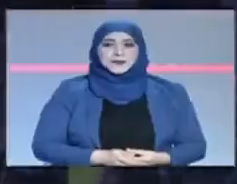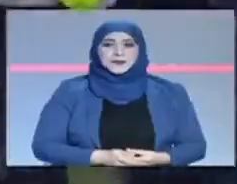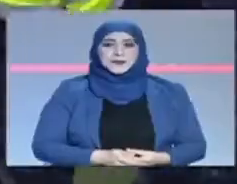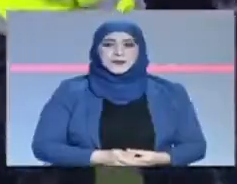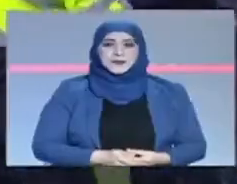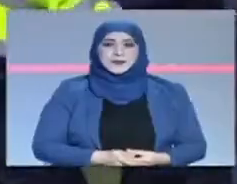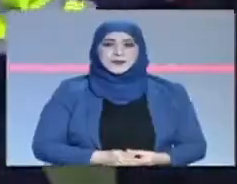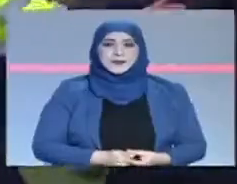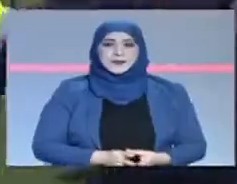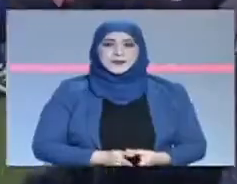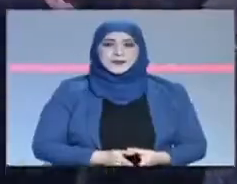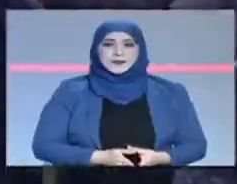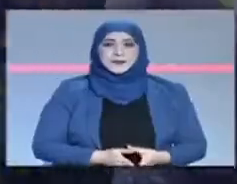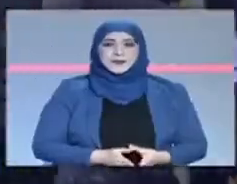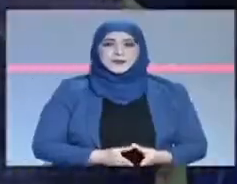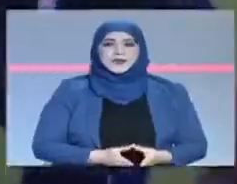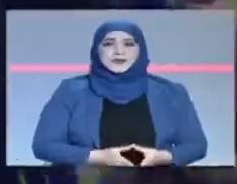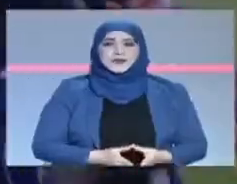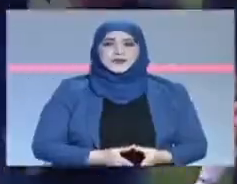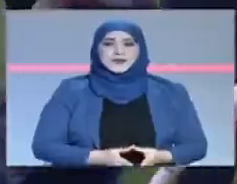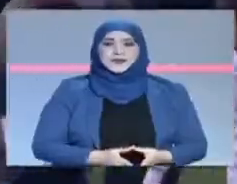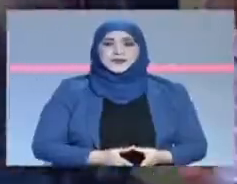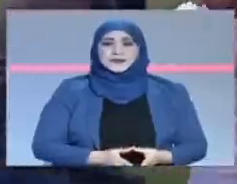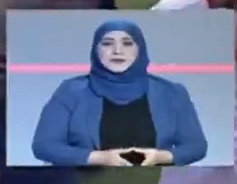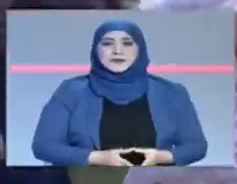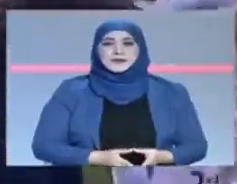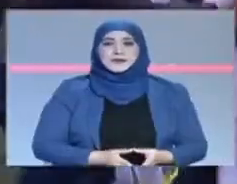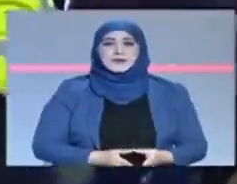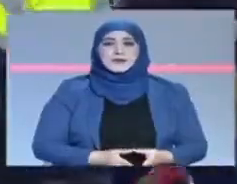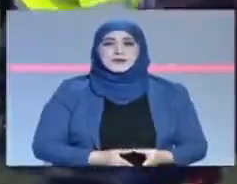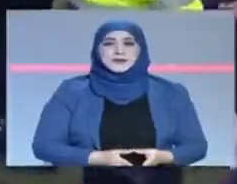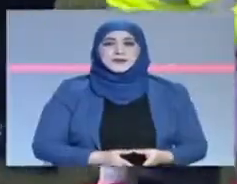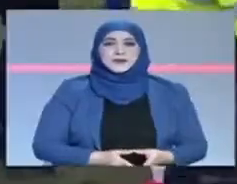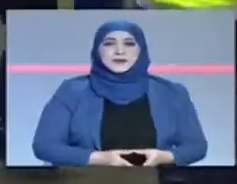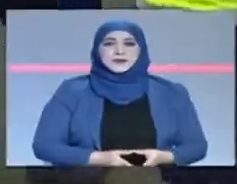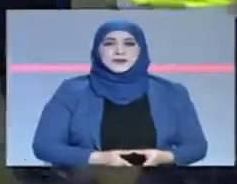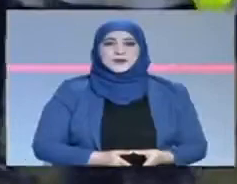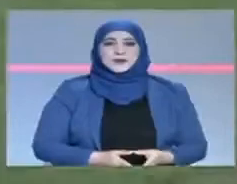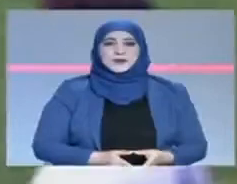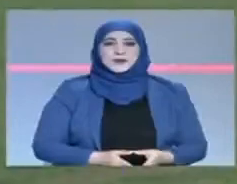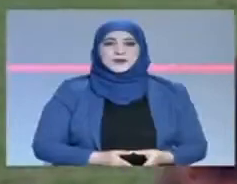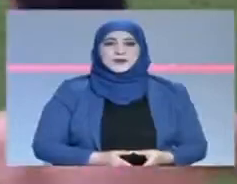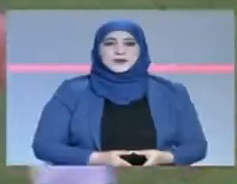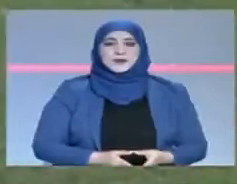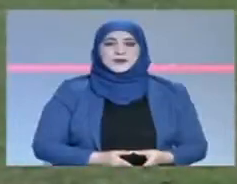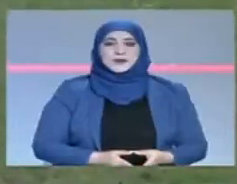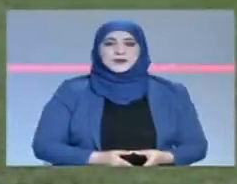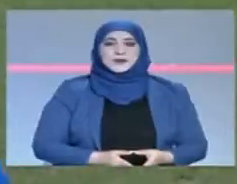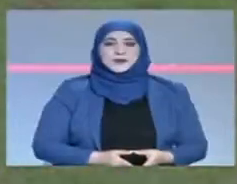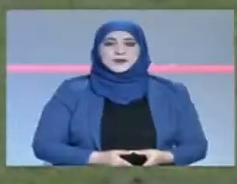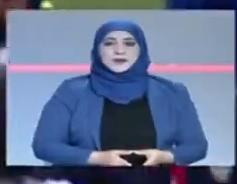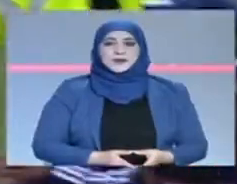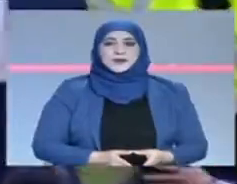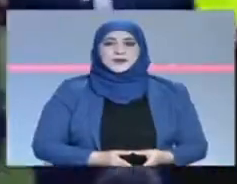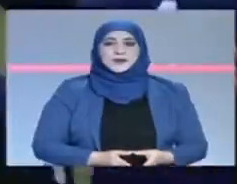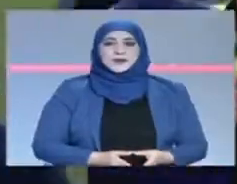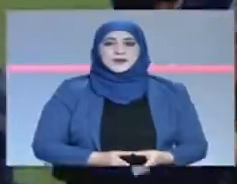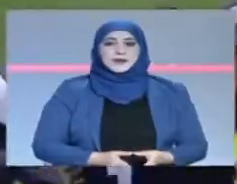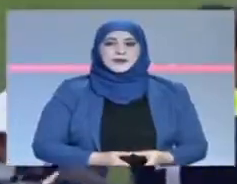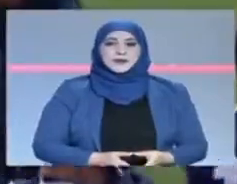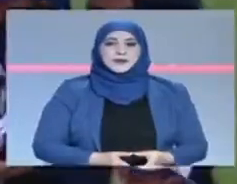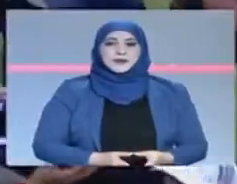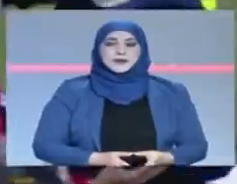الوطني التونسي. وبالطبع شفنا معناها مباراة ممتازة، التونسي تمكن من